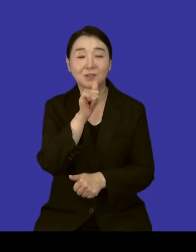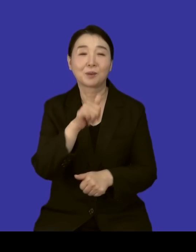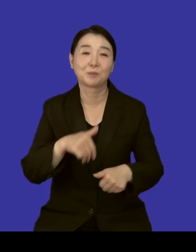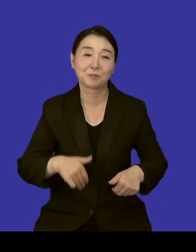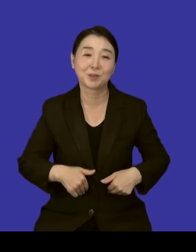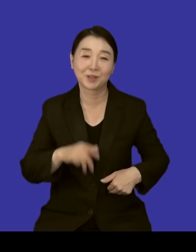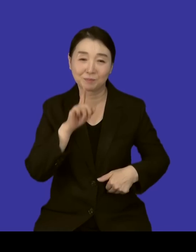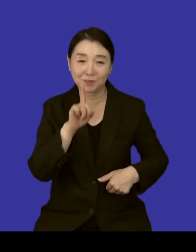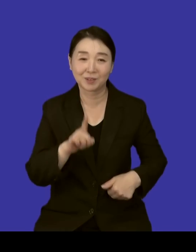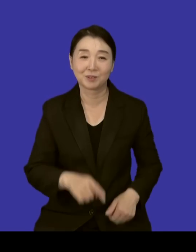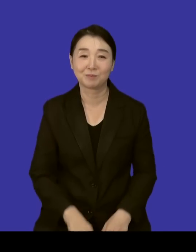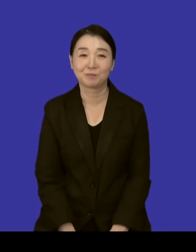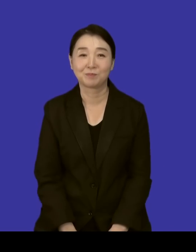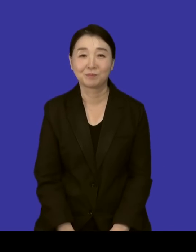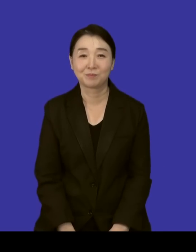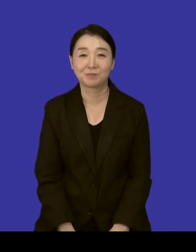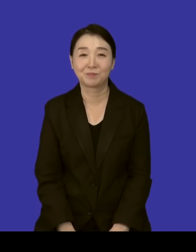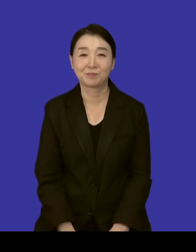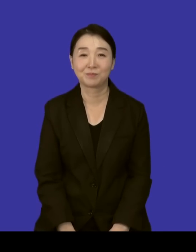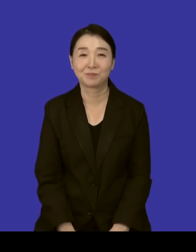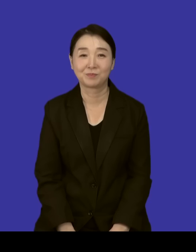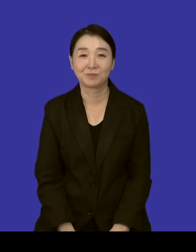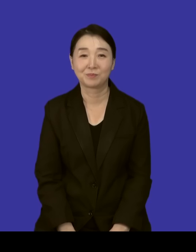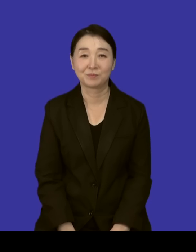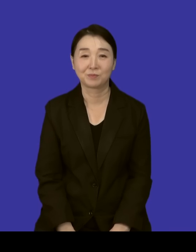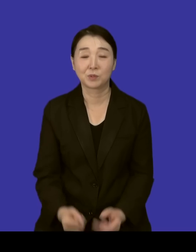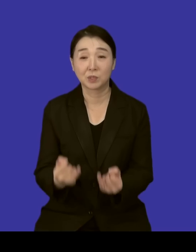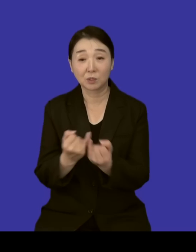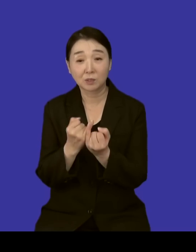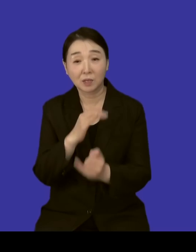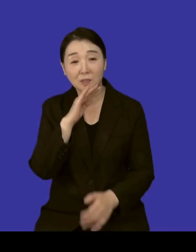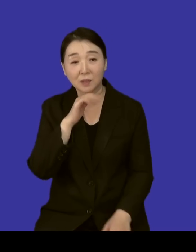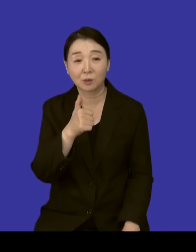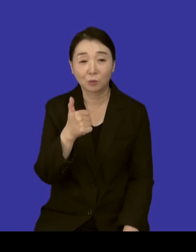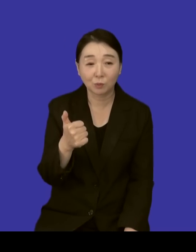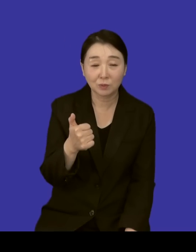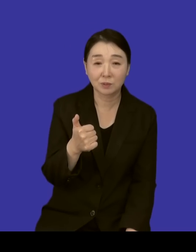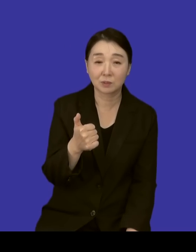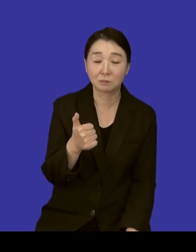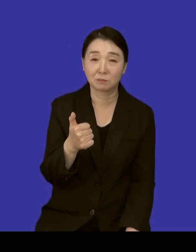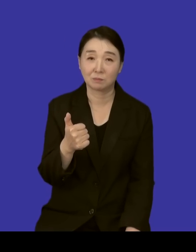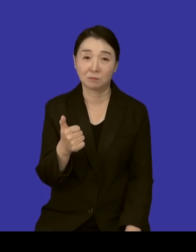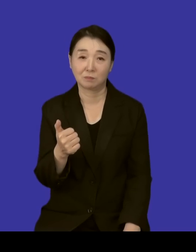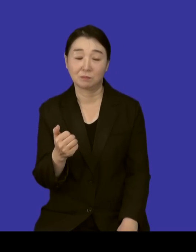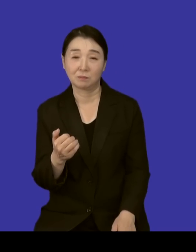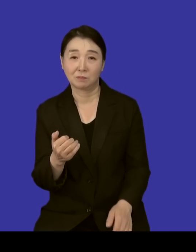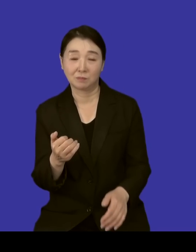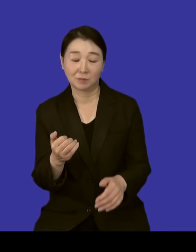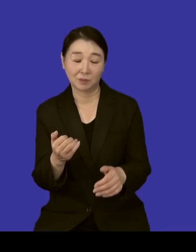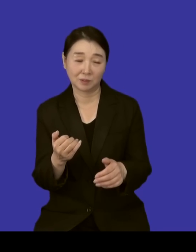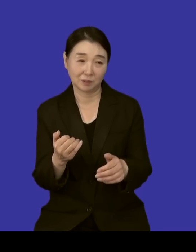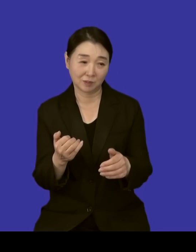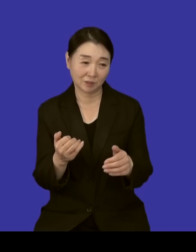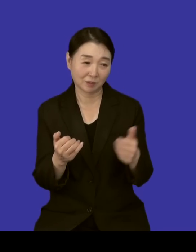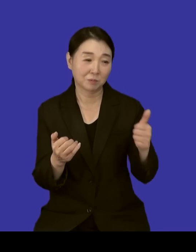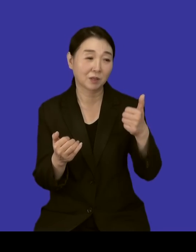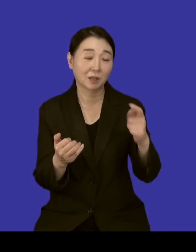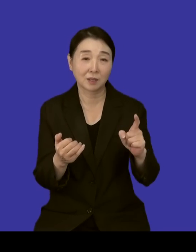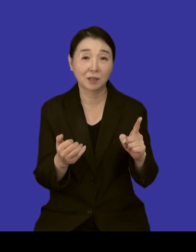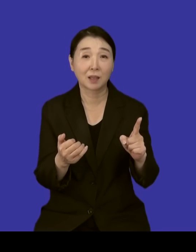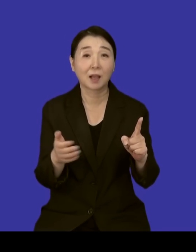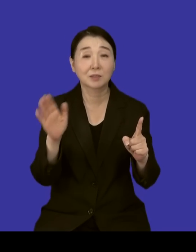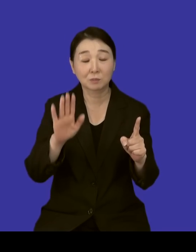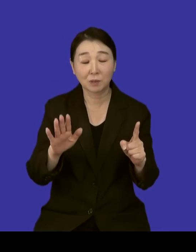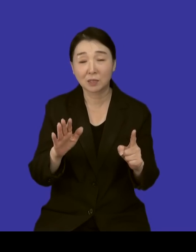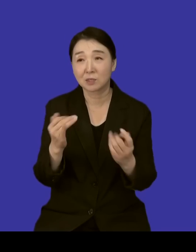네, 있어야 되고 있어야 여자가 50이고 네. 남자가 1이라도 50은 51이 절대로 못